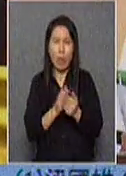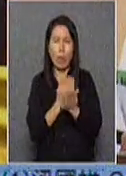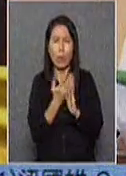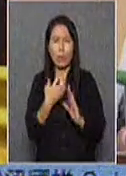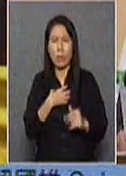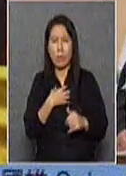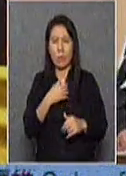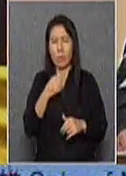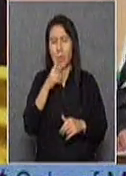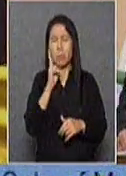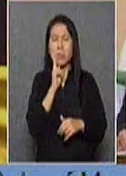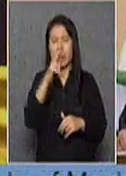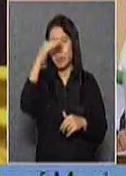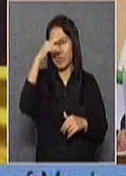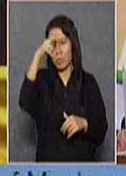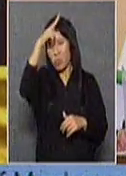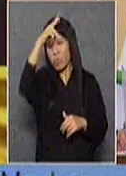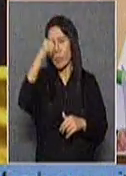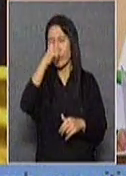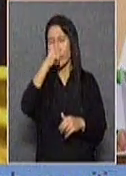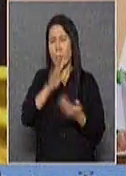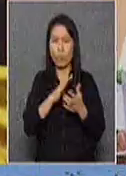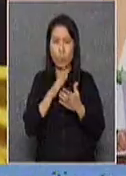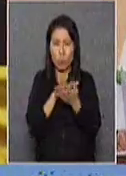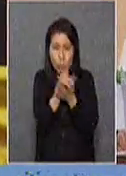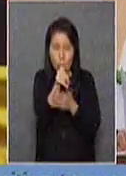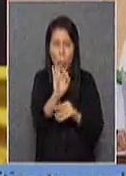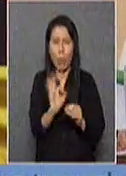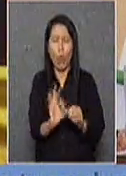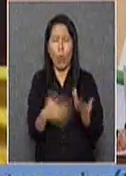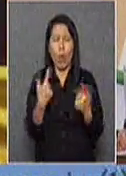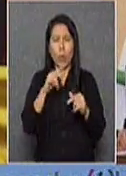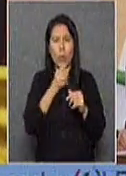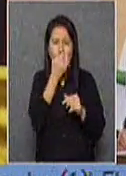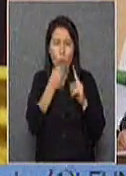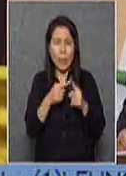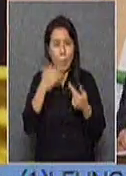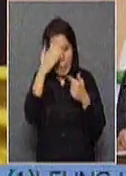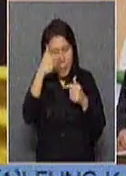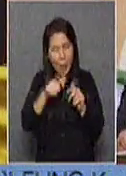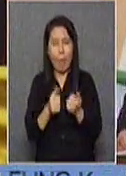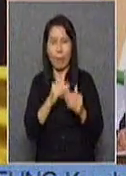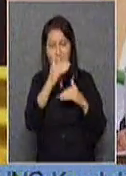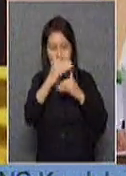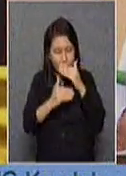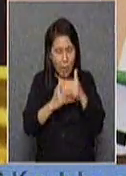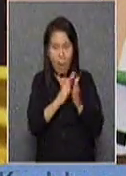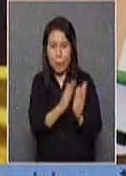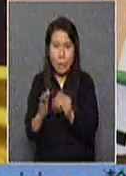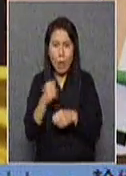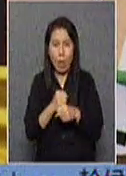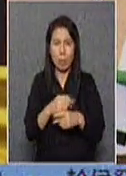嘅態度去睇問題，完全冇種專業同埋對市民嘅理解同埋對程序嘅理解，就盲頭烏蠅咁